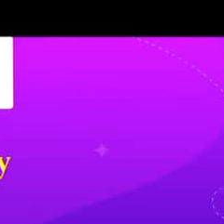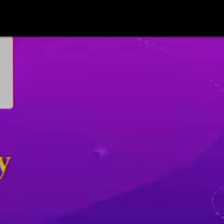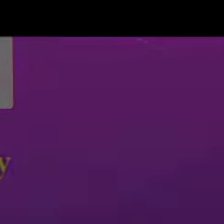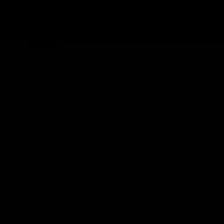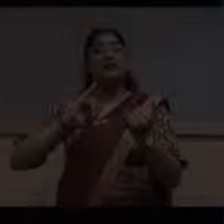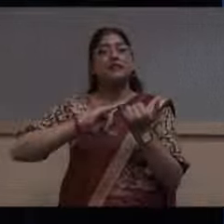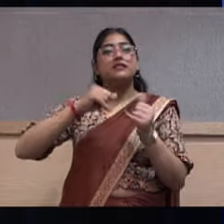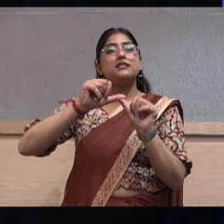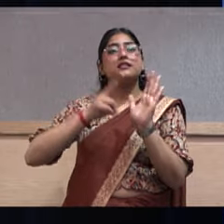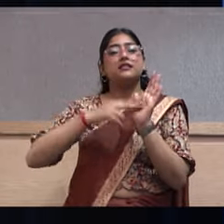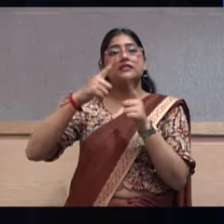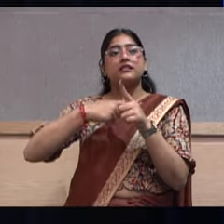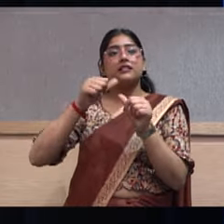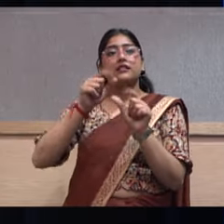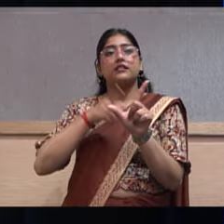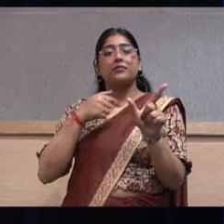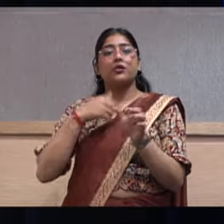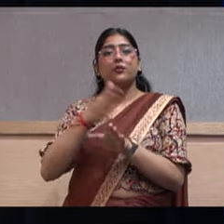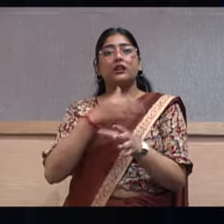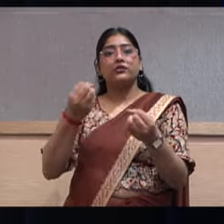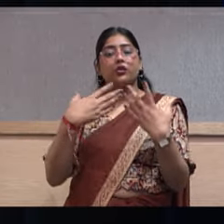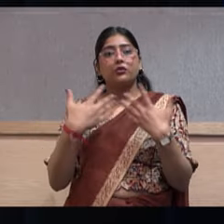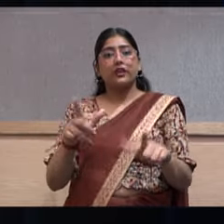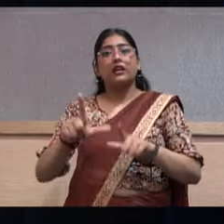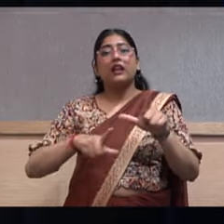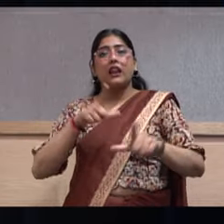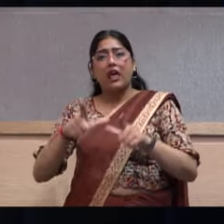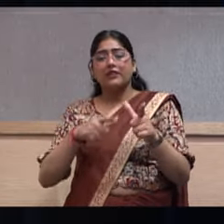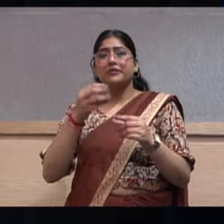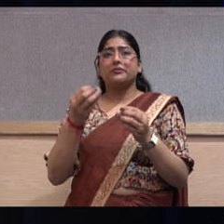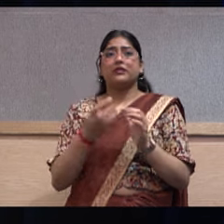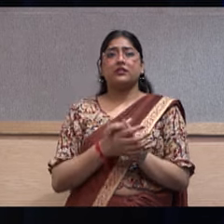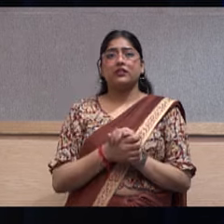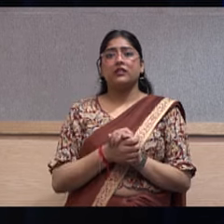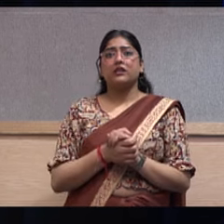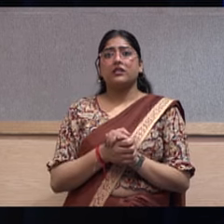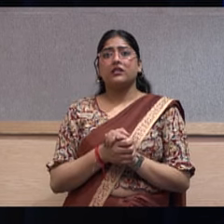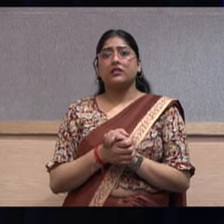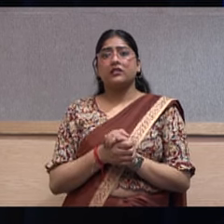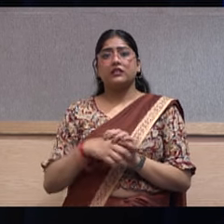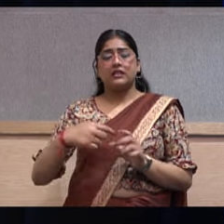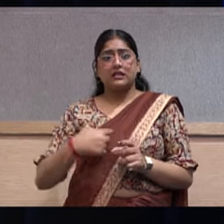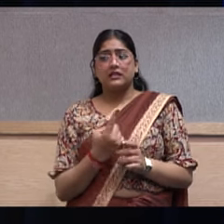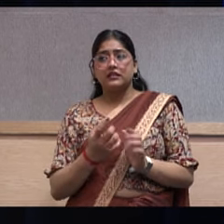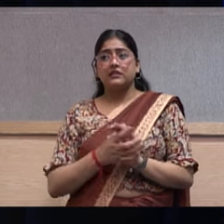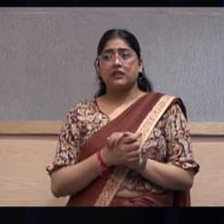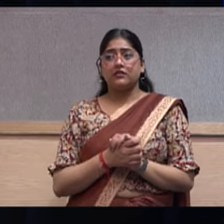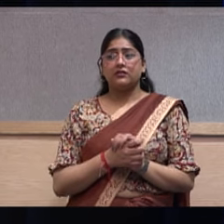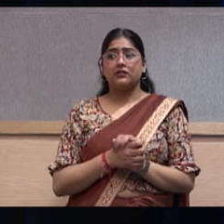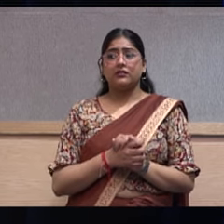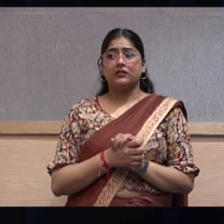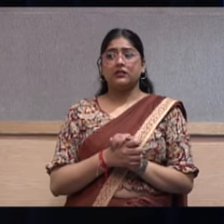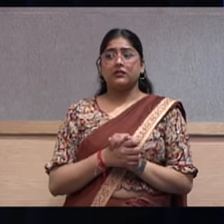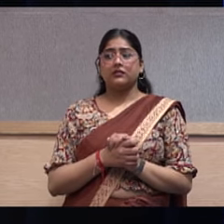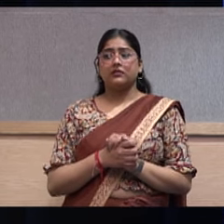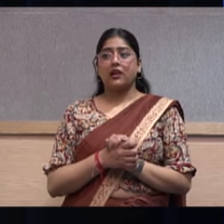करें भाषा के प्रति मेरे आसक्ति है इसमें कोई दोराय नहीं हम सभी की भाषा के प्रति एक अपने आप में आ सक्ति है मैं